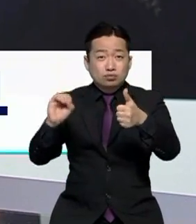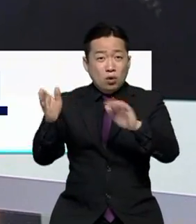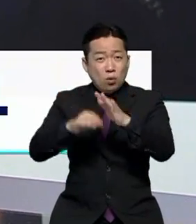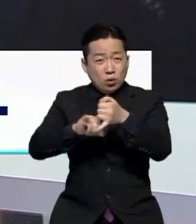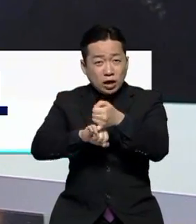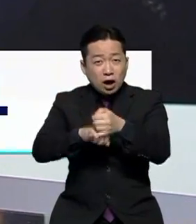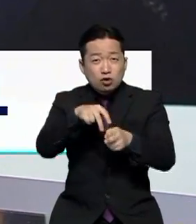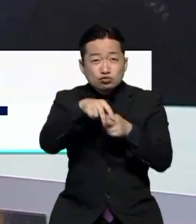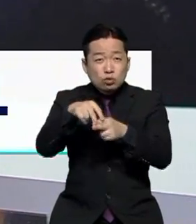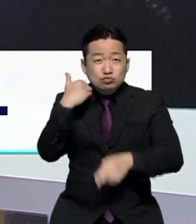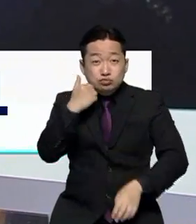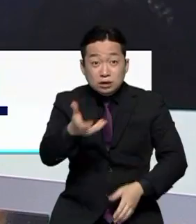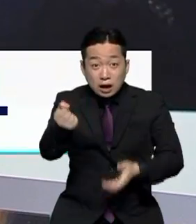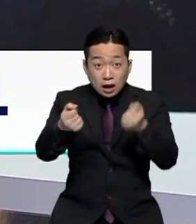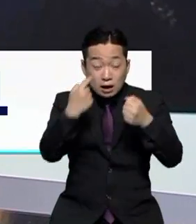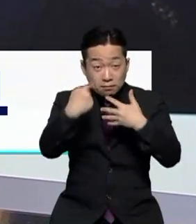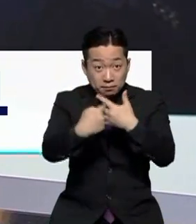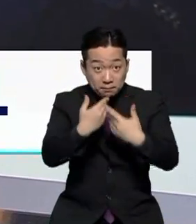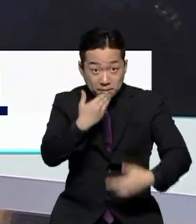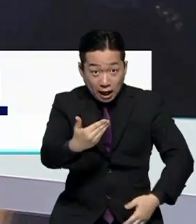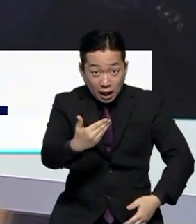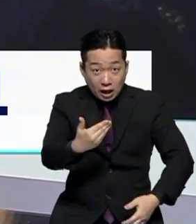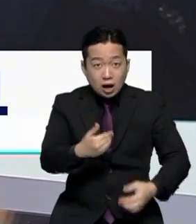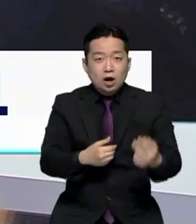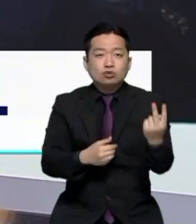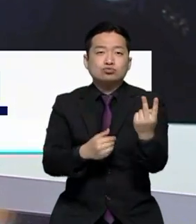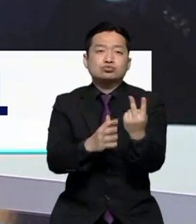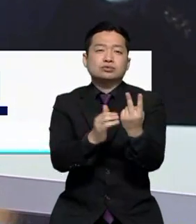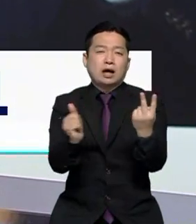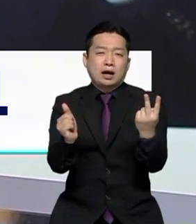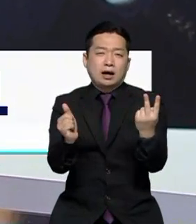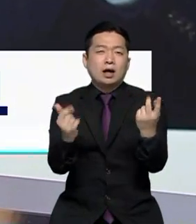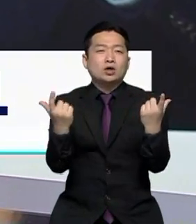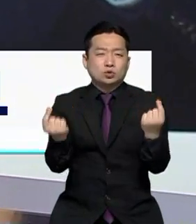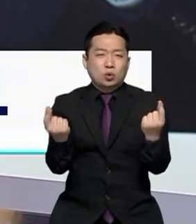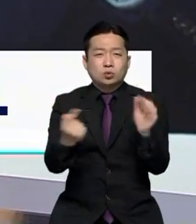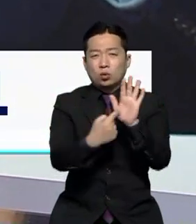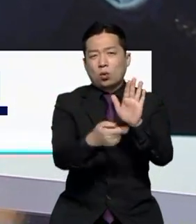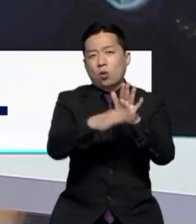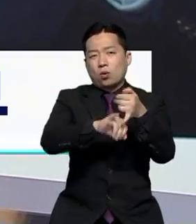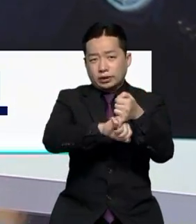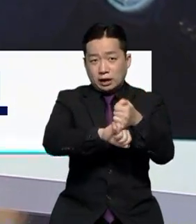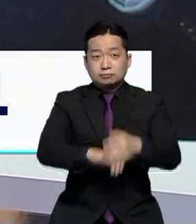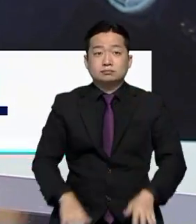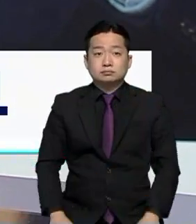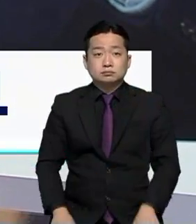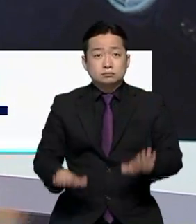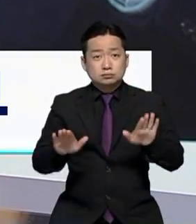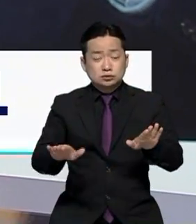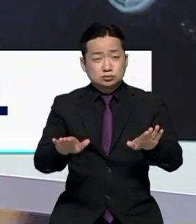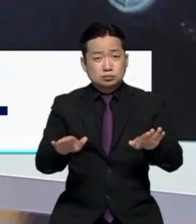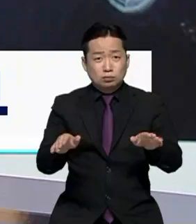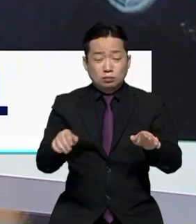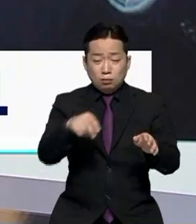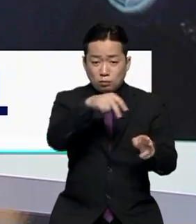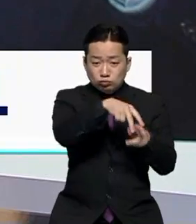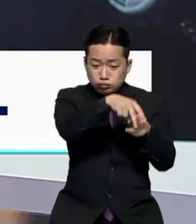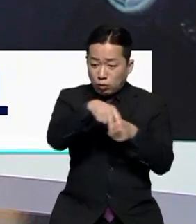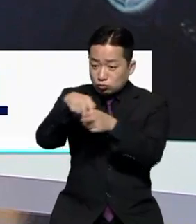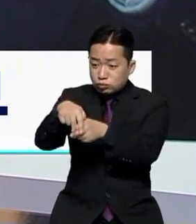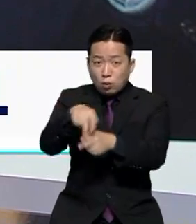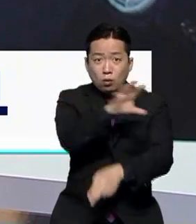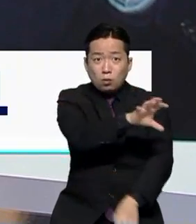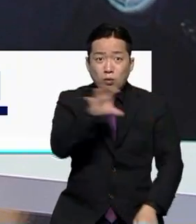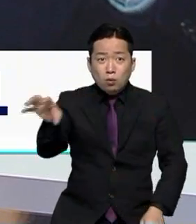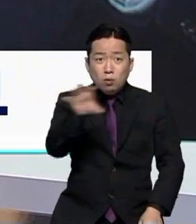어떤 후보 것인지 아시겠습니까? 이재명, 윤석열 두 후보가 나란히 내세운 공약이죠. 이렇게 서로 판박이처럼